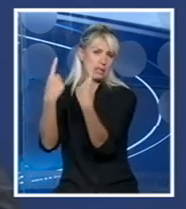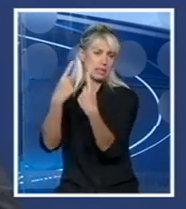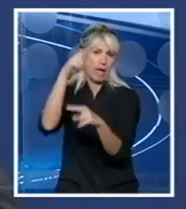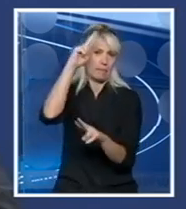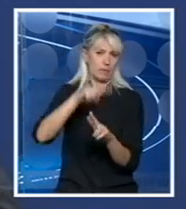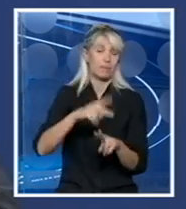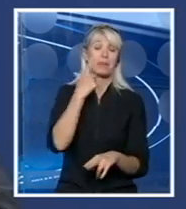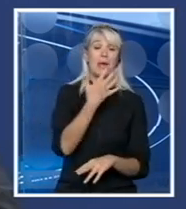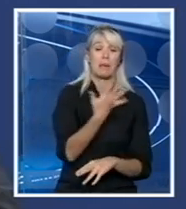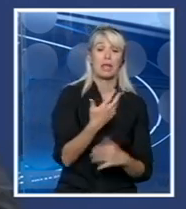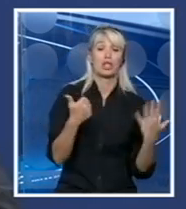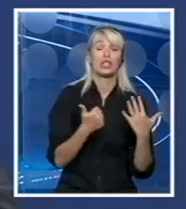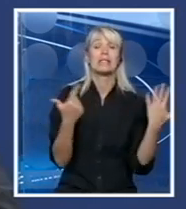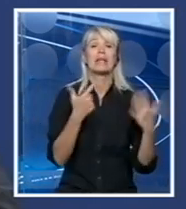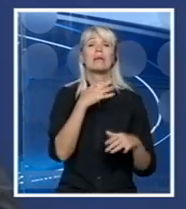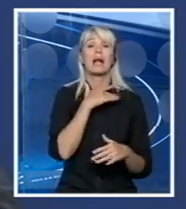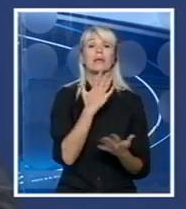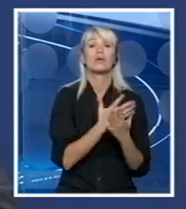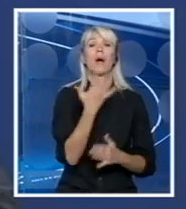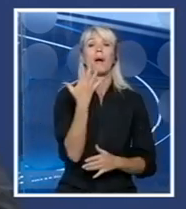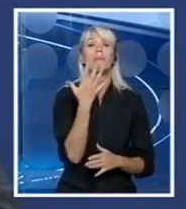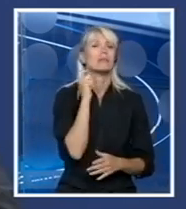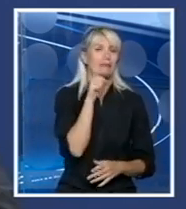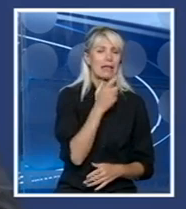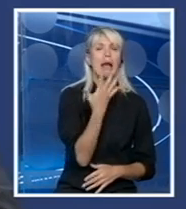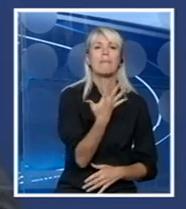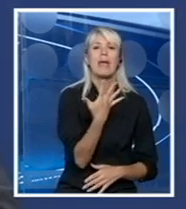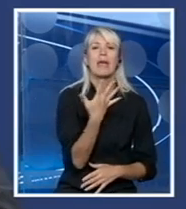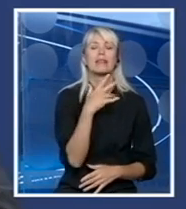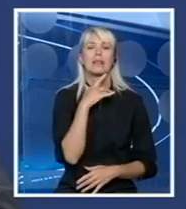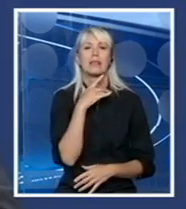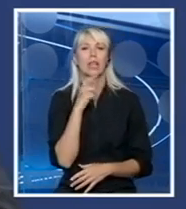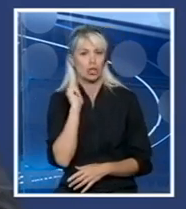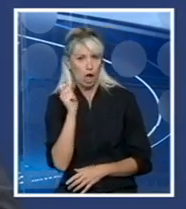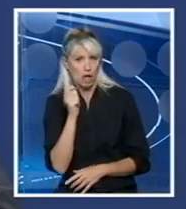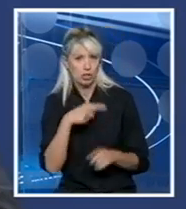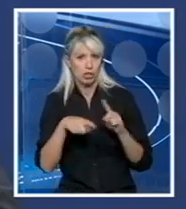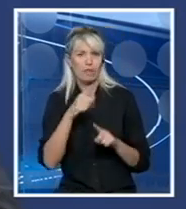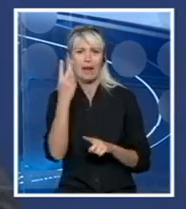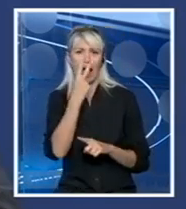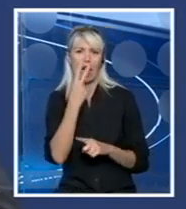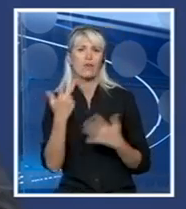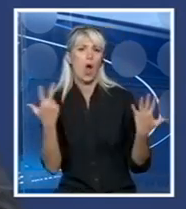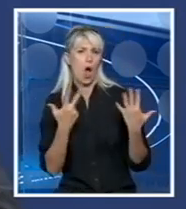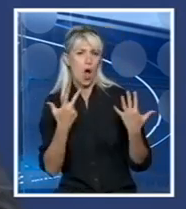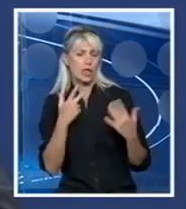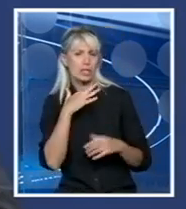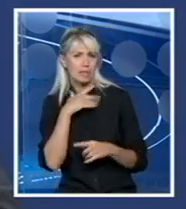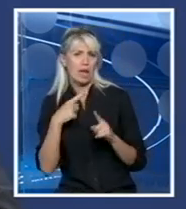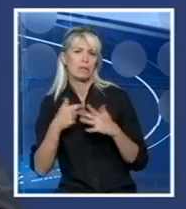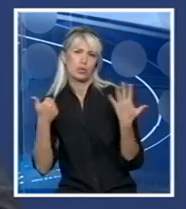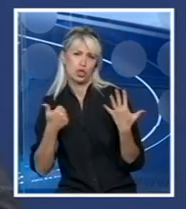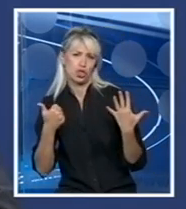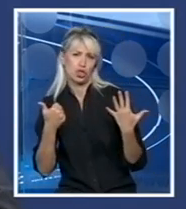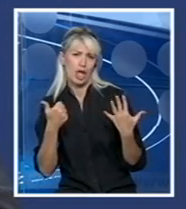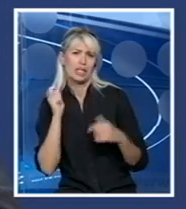i sedmaci će imati po 5 časova. U septembru gledat ćemo da, znači, osmaci imaju naravno 6 i zbog pripreme i svega onoga